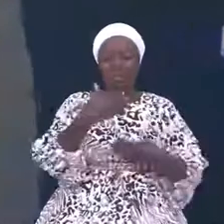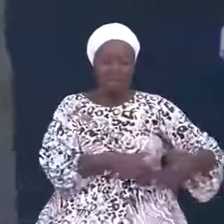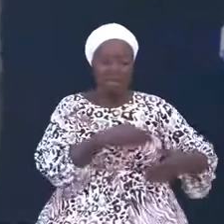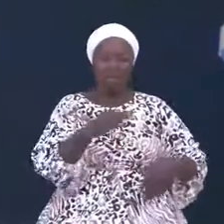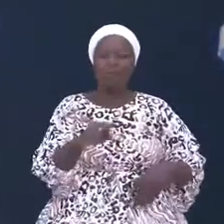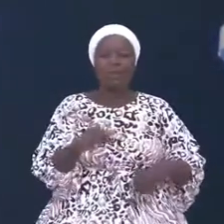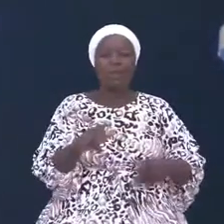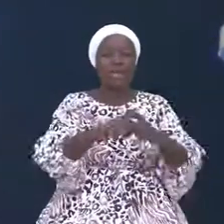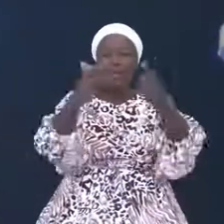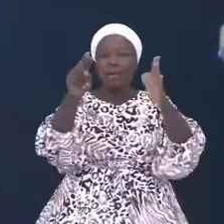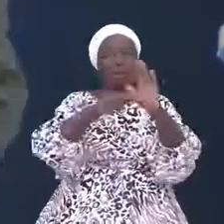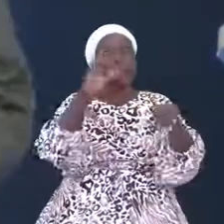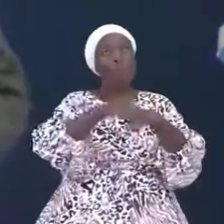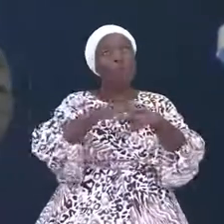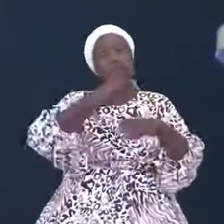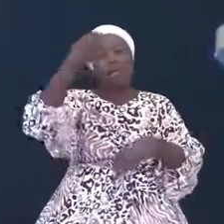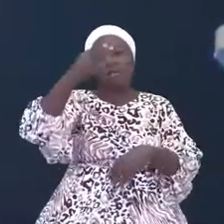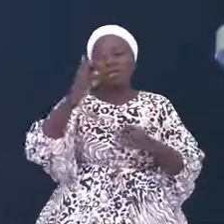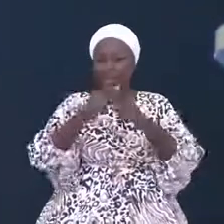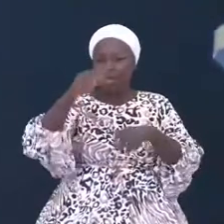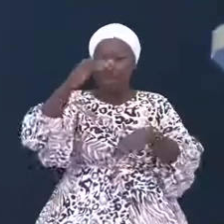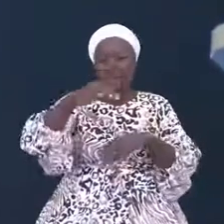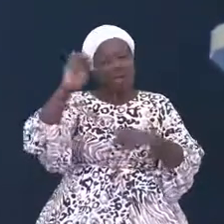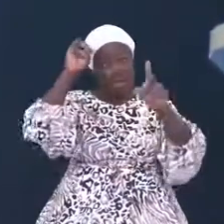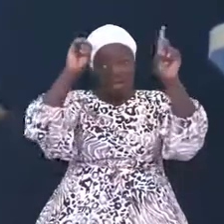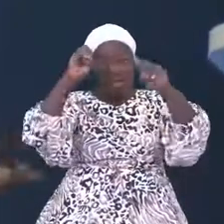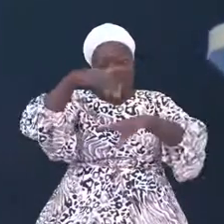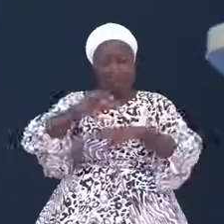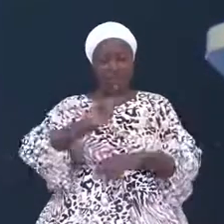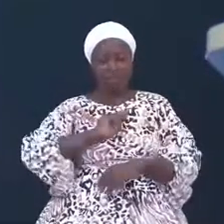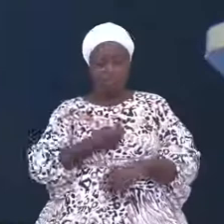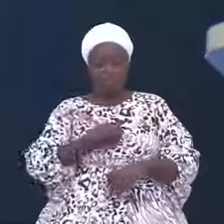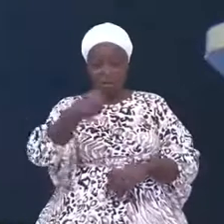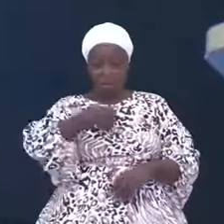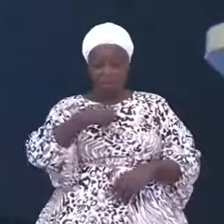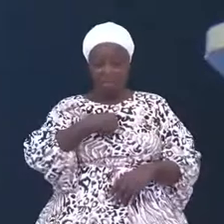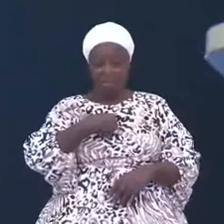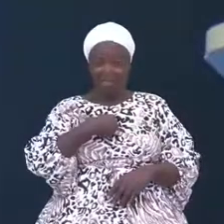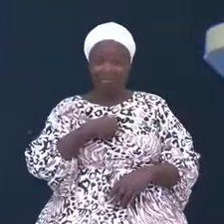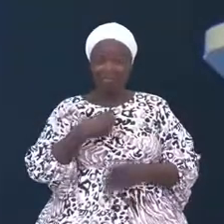ciel. Il est à la droite de majesté en haut, et